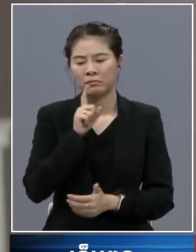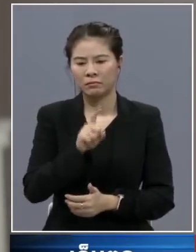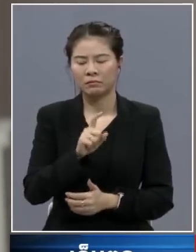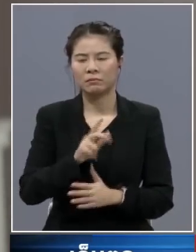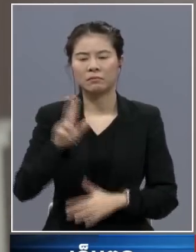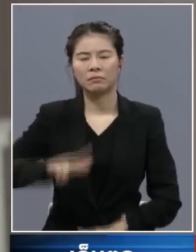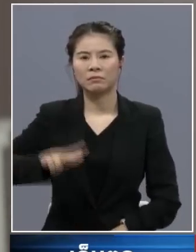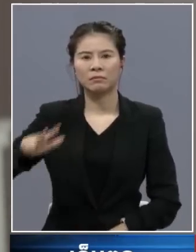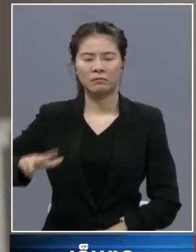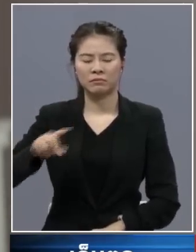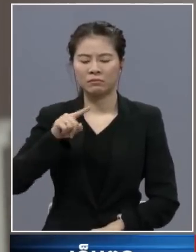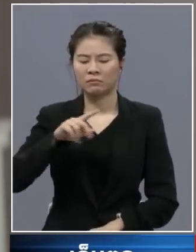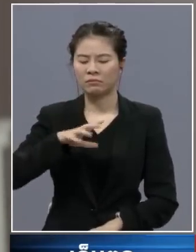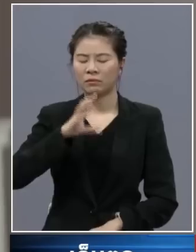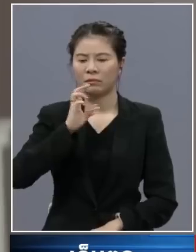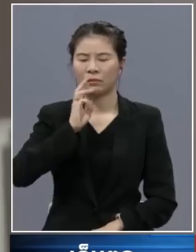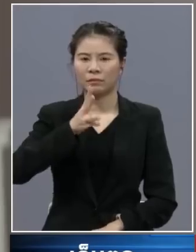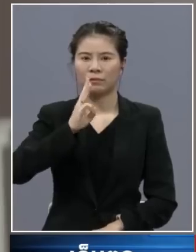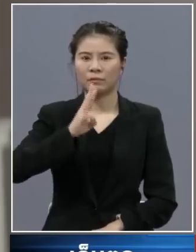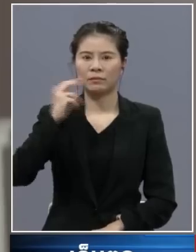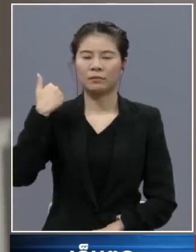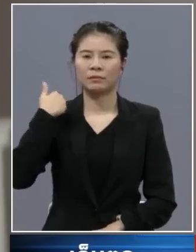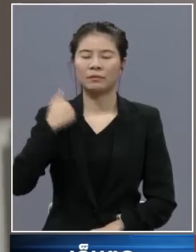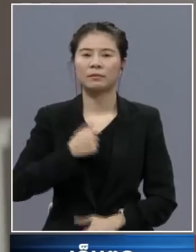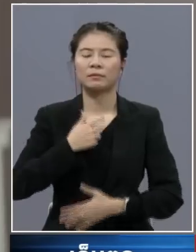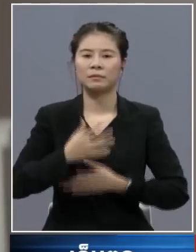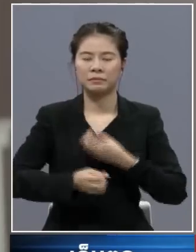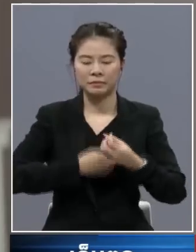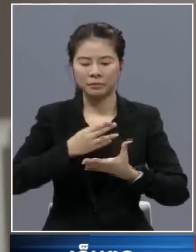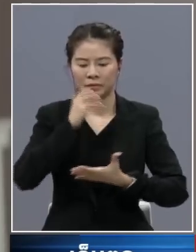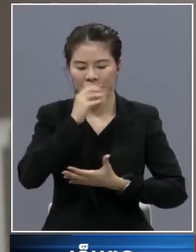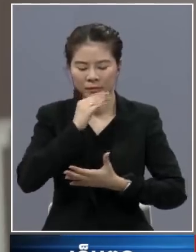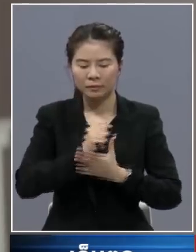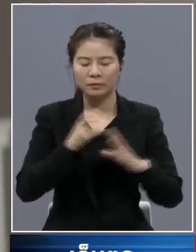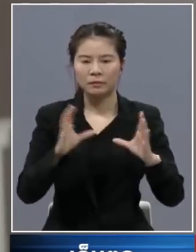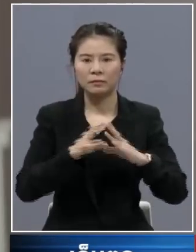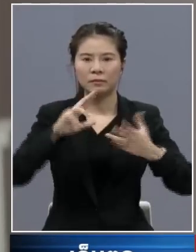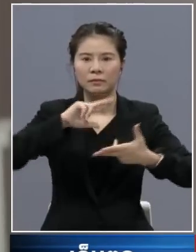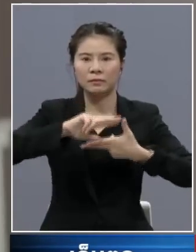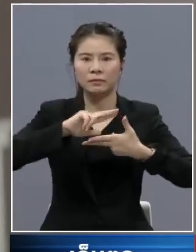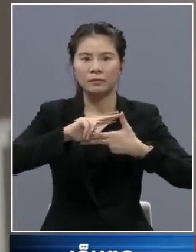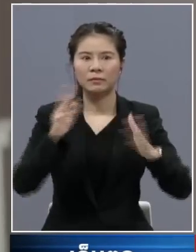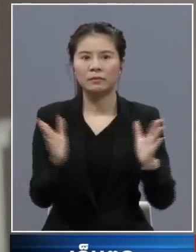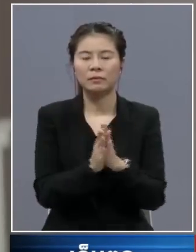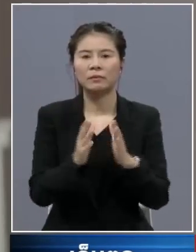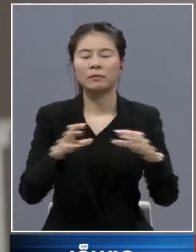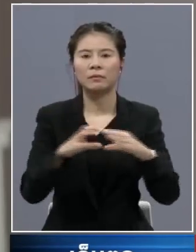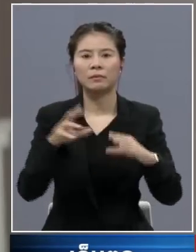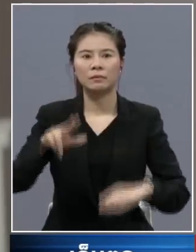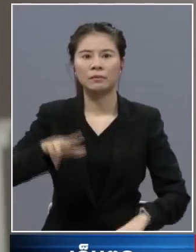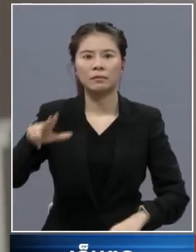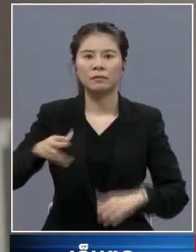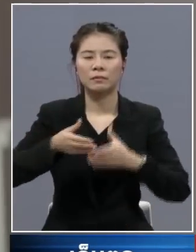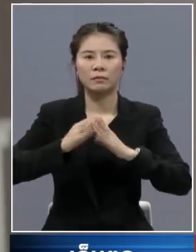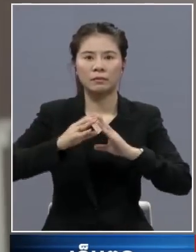ระหน่ำซ้ำเติมมาตลอดนะฮะสิ่งที่เขาวิจารณ์หรือที่มีข่าวว่าพรรคพลังประชารัฐจะยุบรวมกับพรรคเพื่อไทยเพื่อตั้งรัฐบาลใ